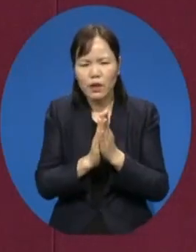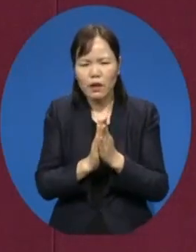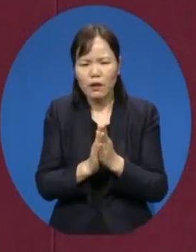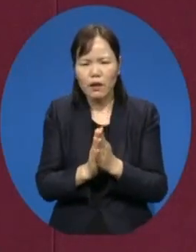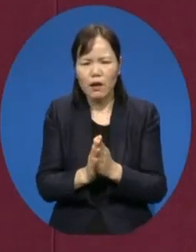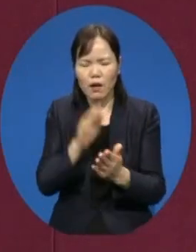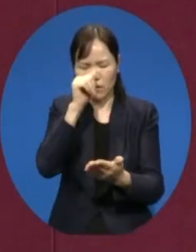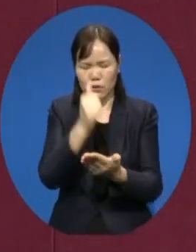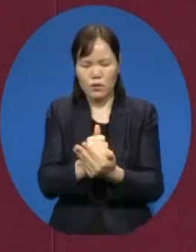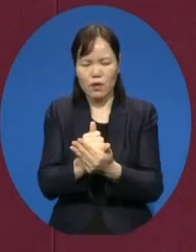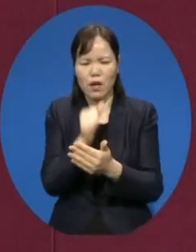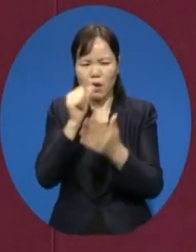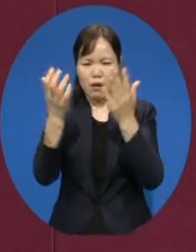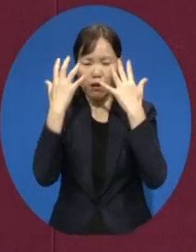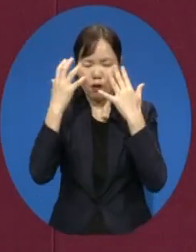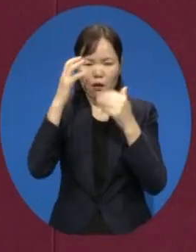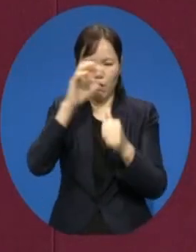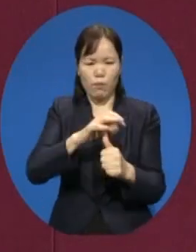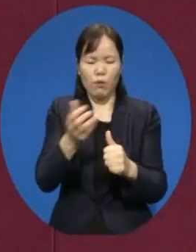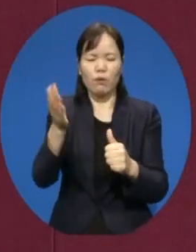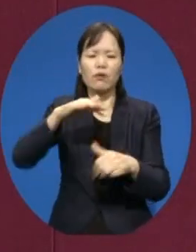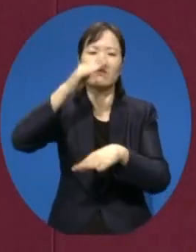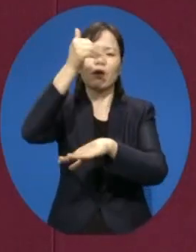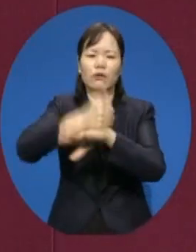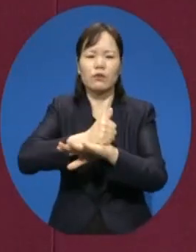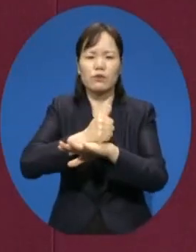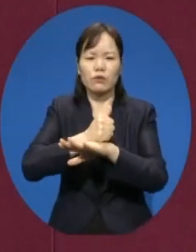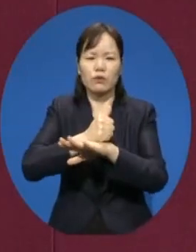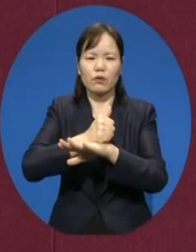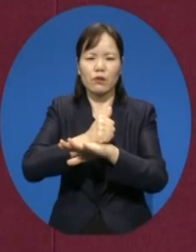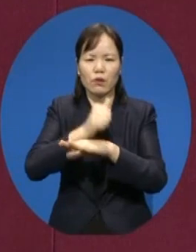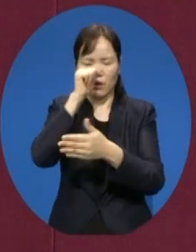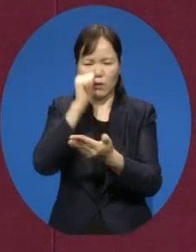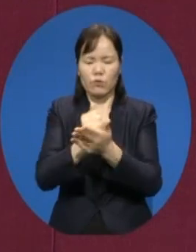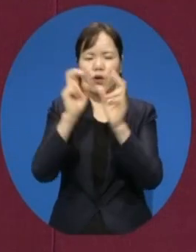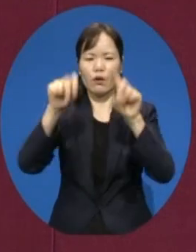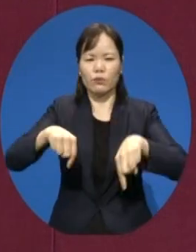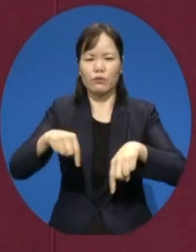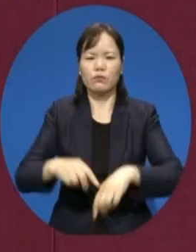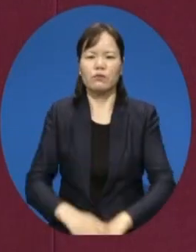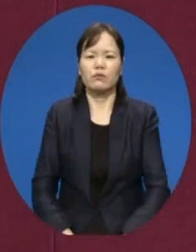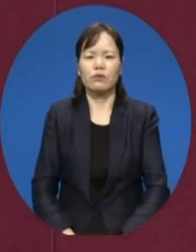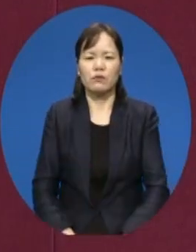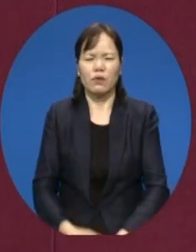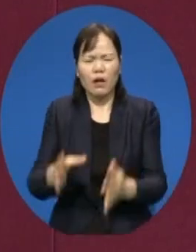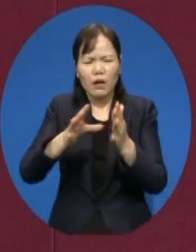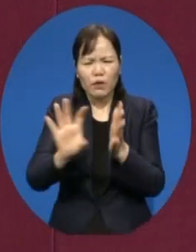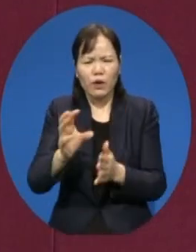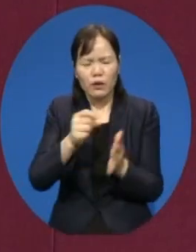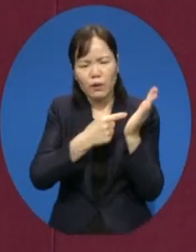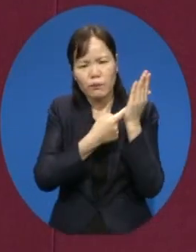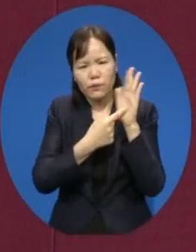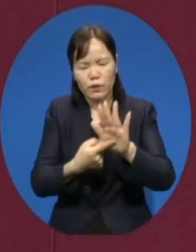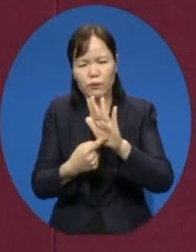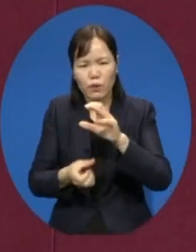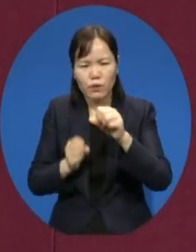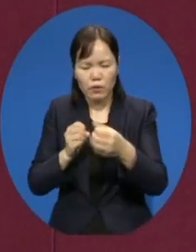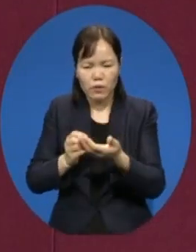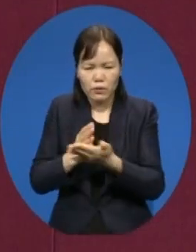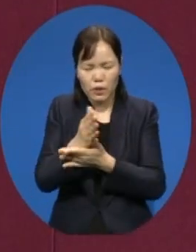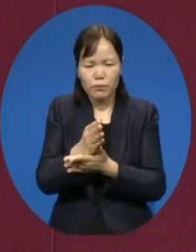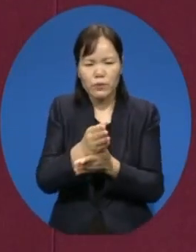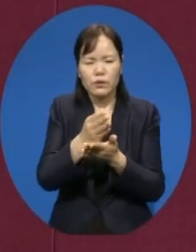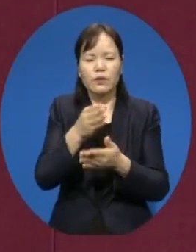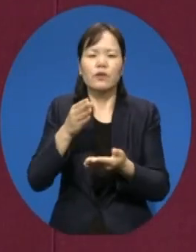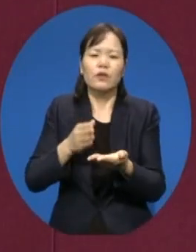감옥 갔습니다. 나중에 무죄됐죠. 음모론 괴담 유포 전문 방송인 김어준